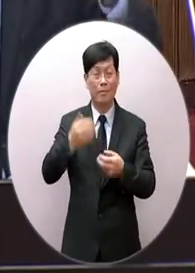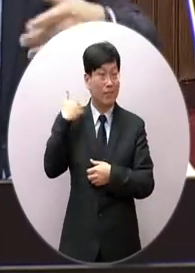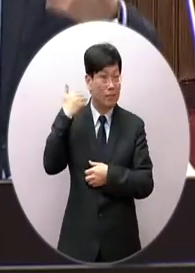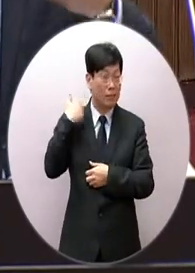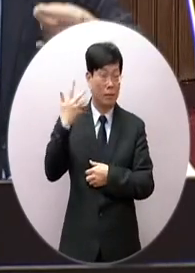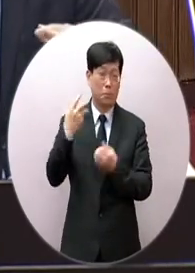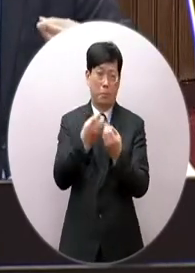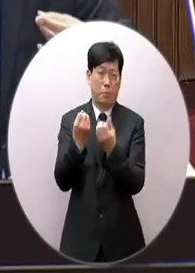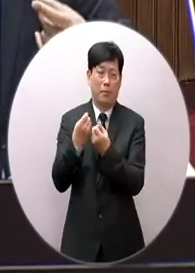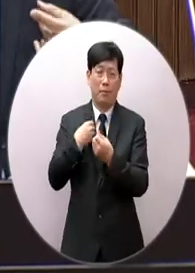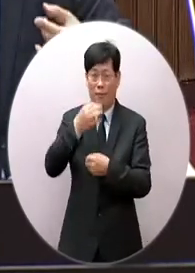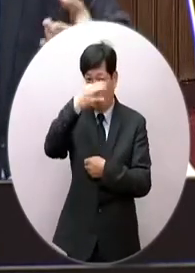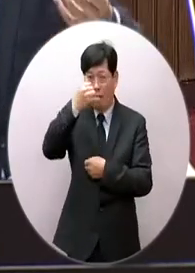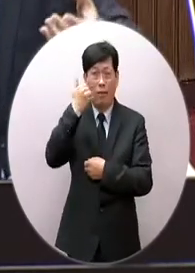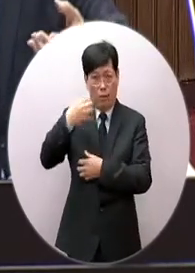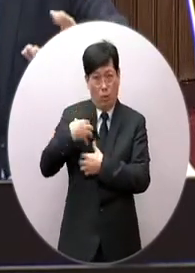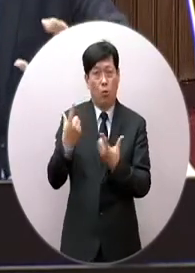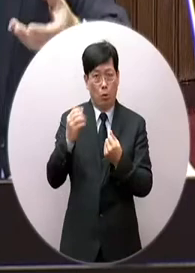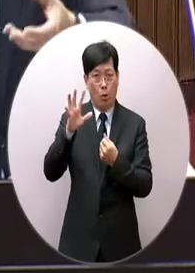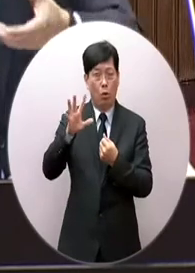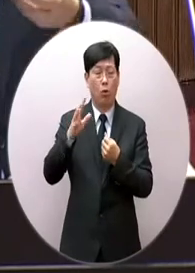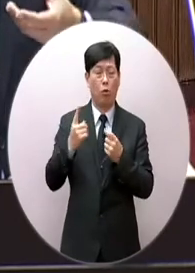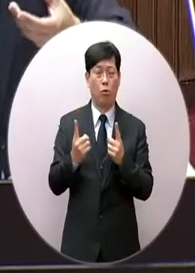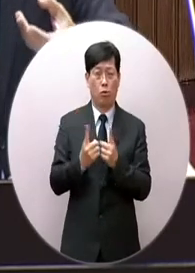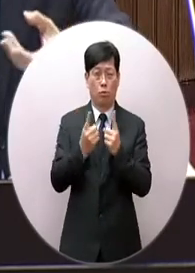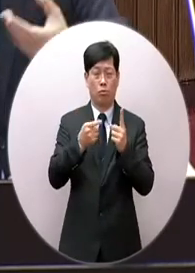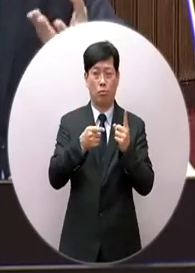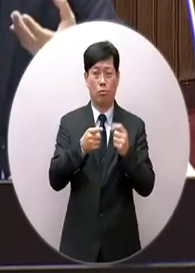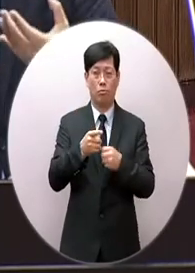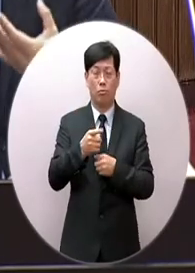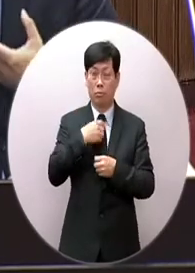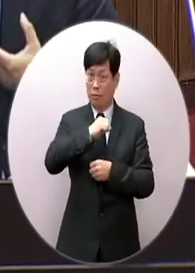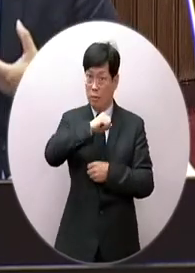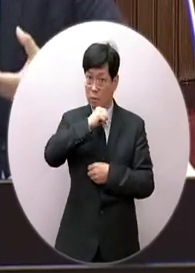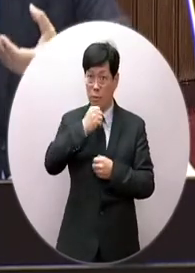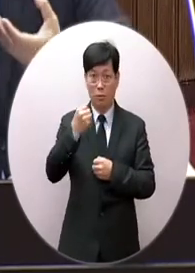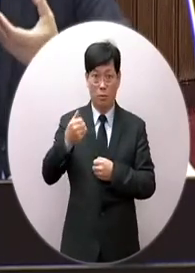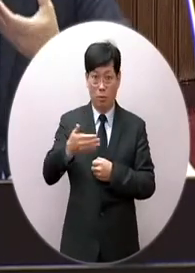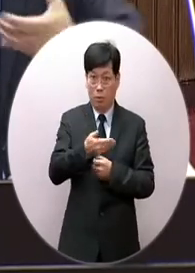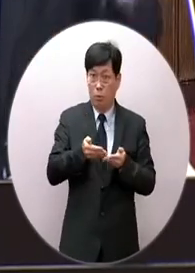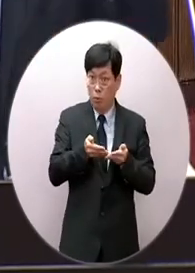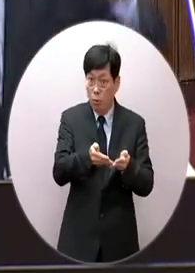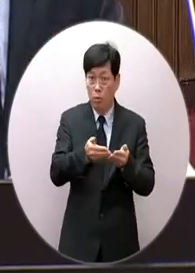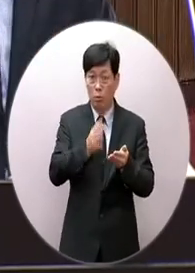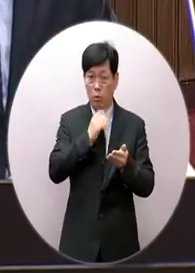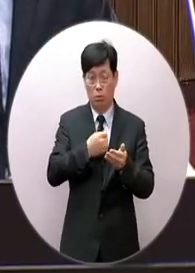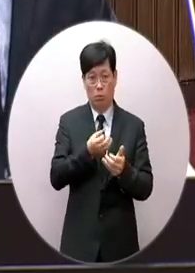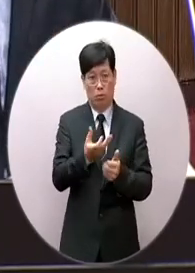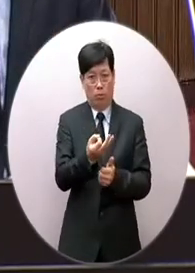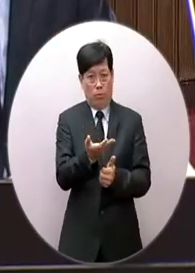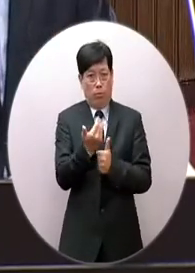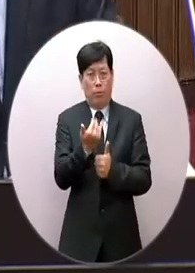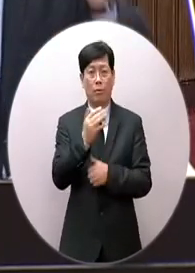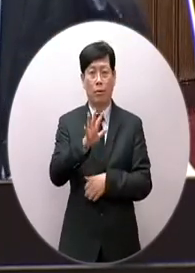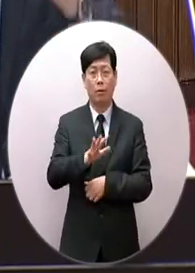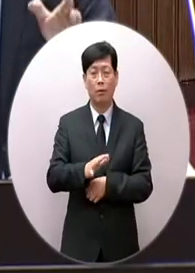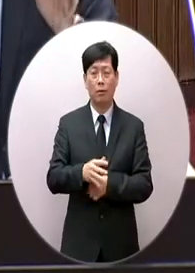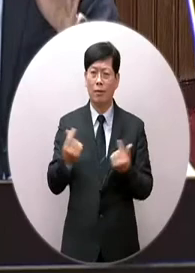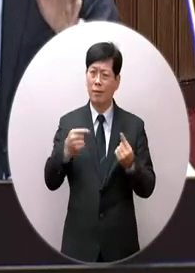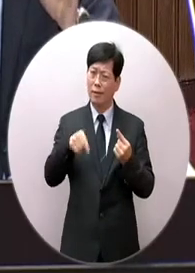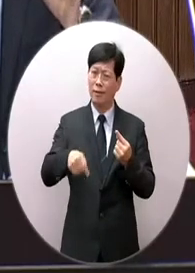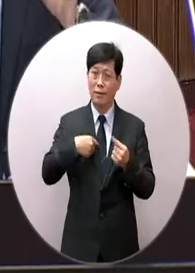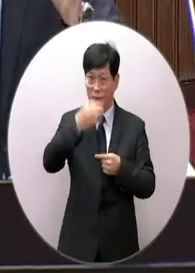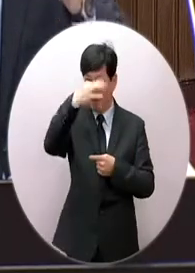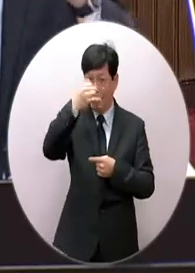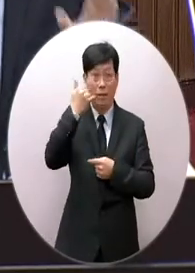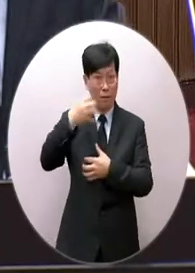去曾经菲律宾海军海军也曾经这个把是对台湾的渔船做一些无谓的勒索。那对针对